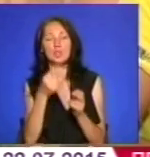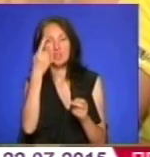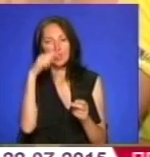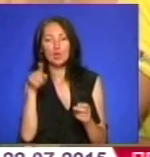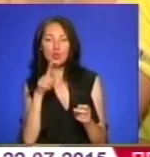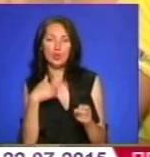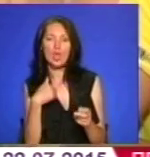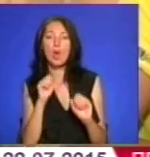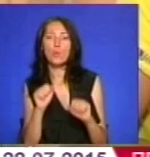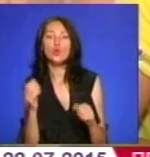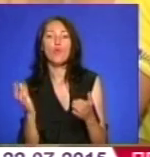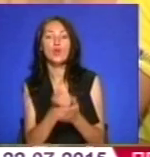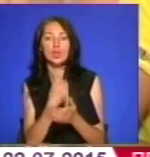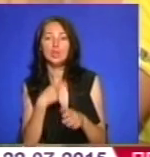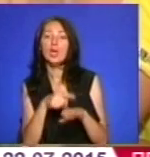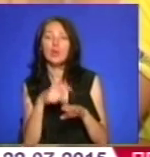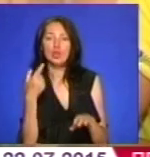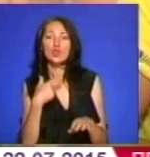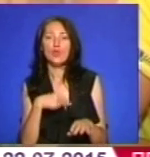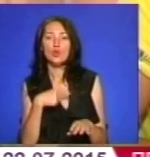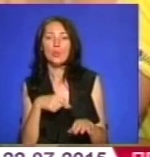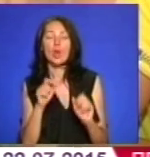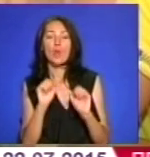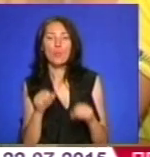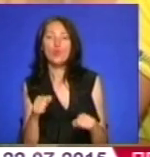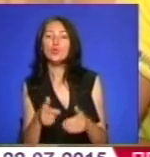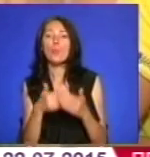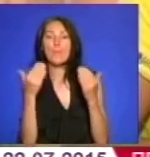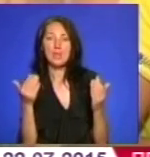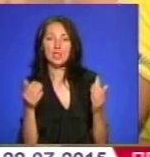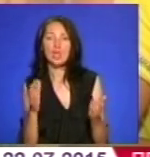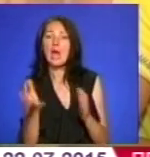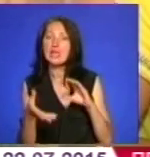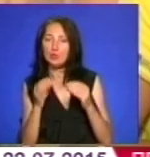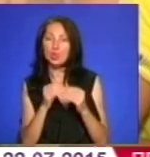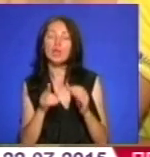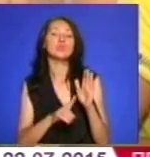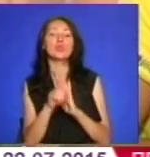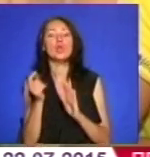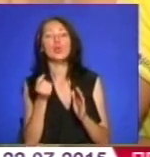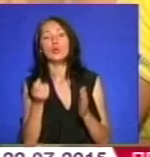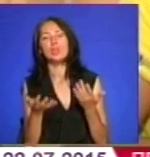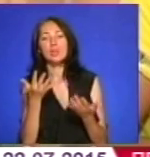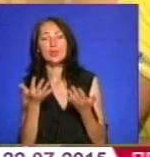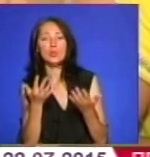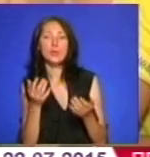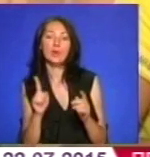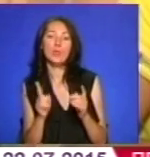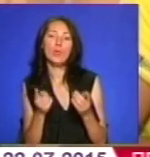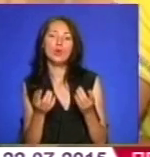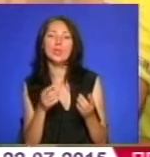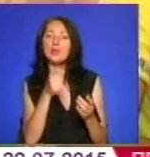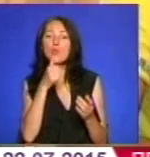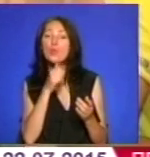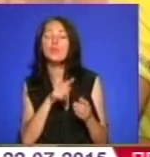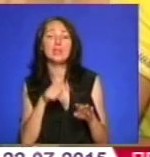можу виграти. Я почув собі, годин набагато кращий результат. Спочатку трошки, може, ну, не сумніви, ну таке. Не пробував,